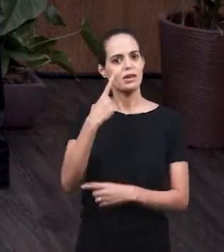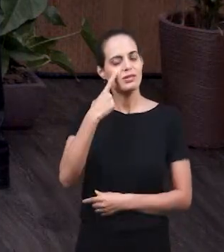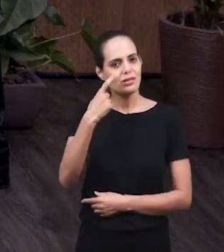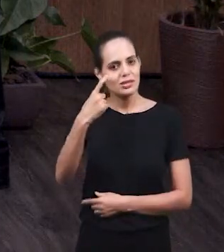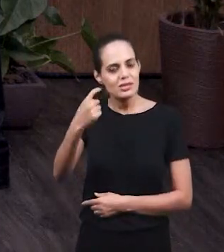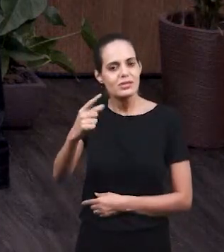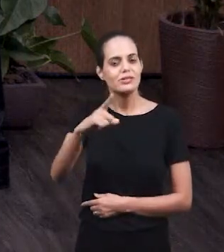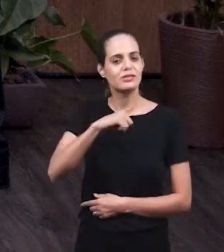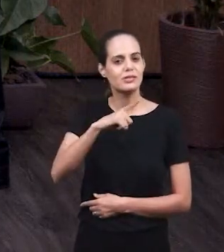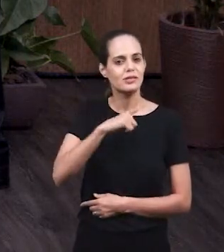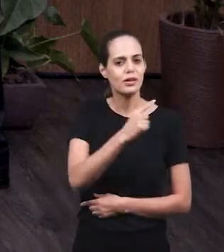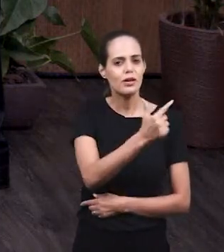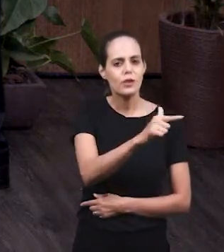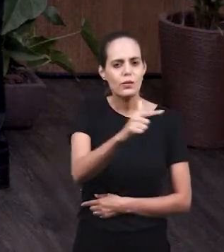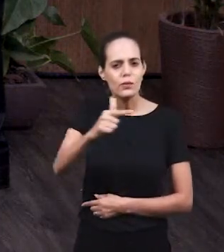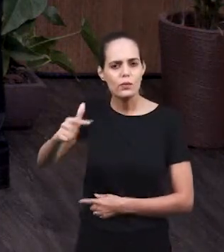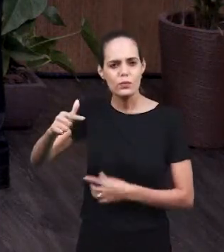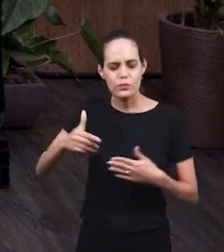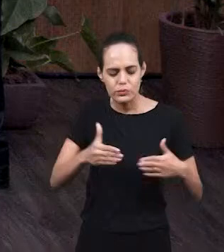avait d'autres chemins.